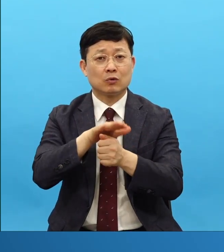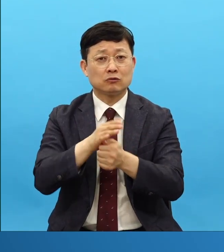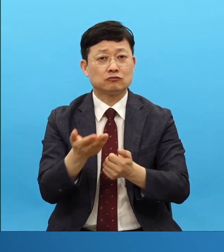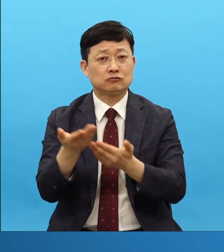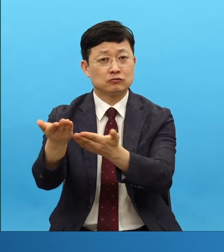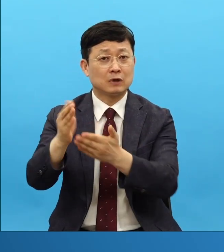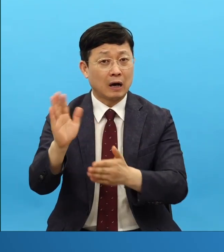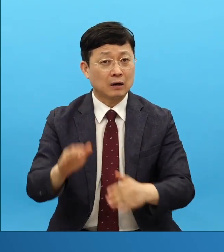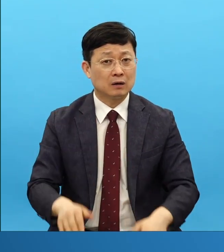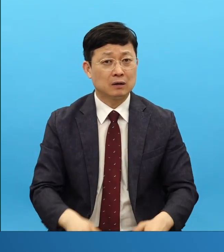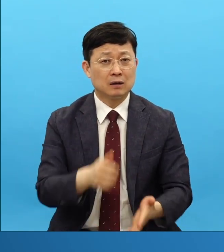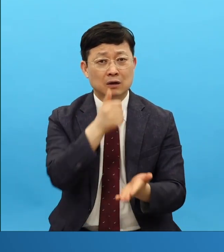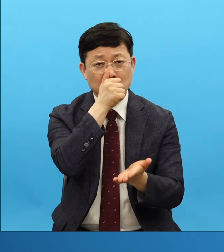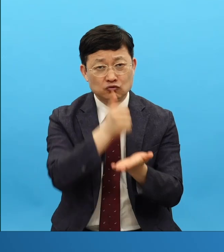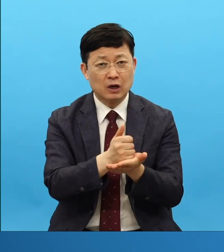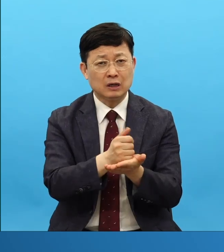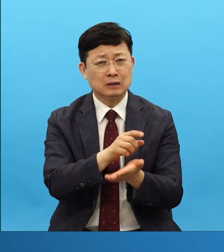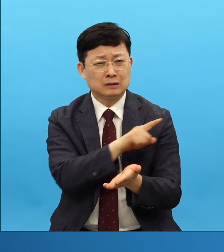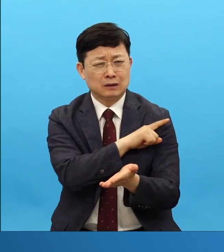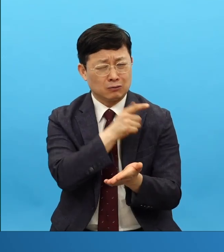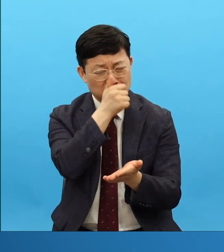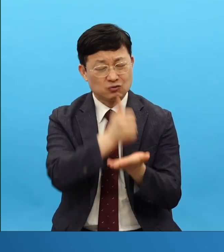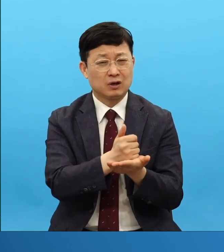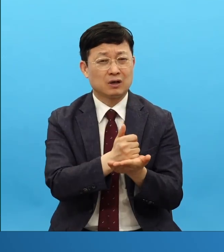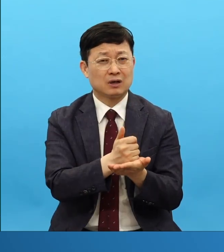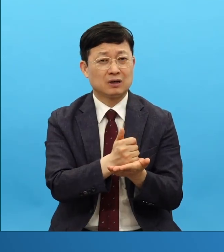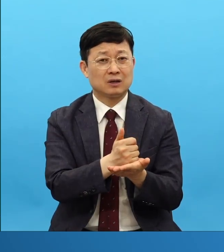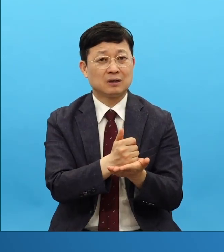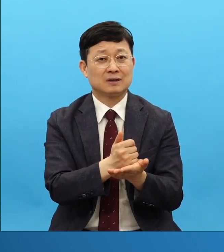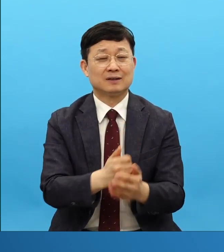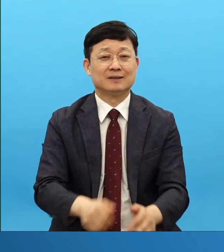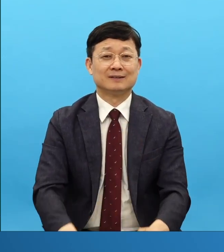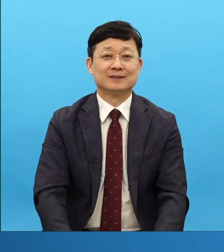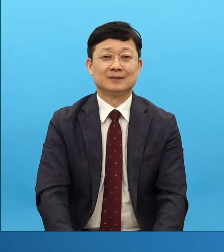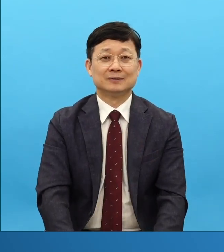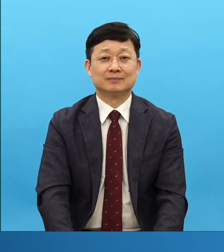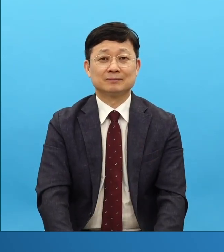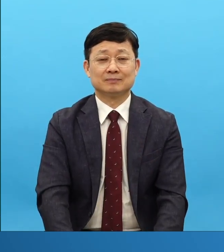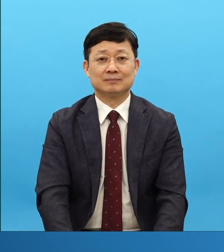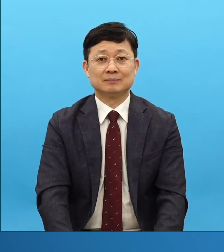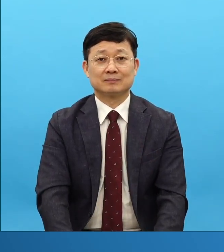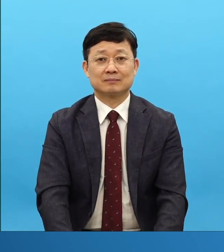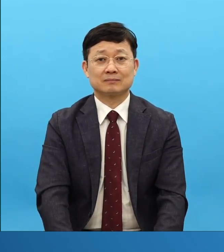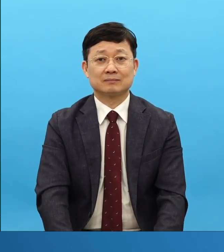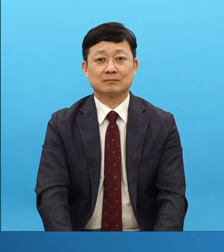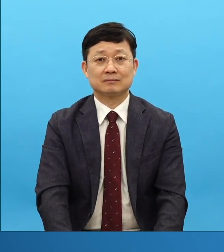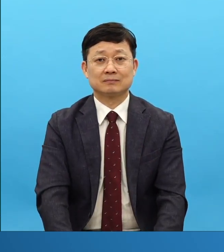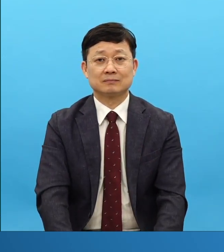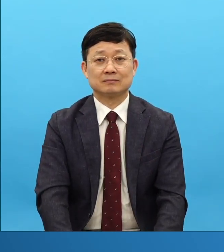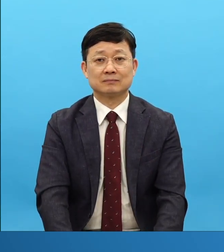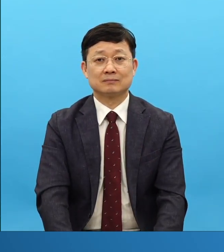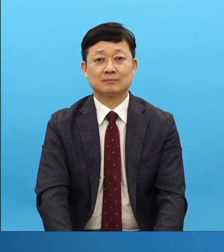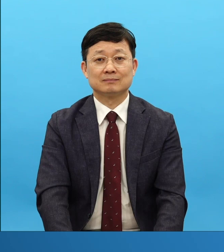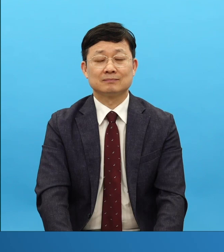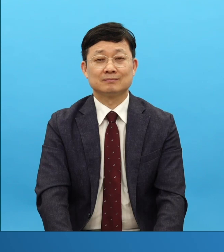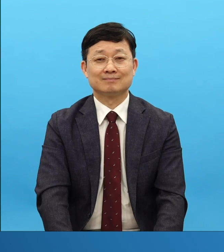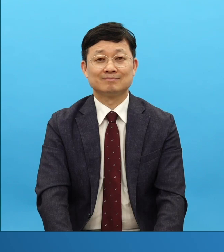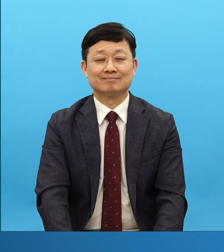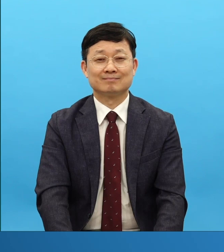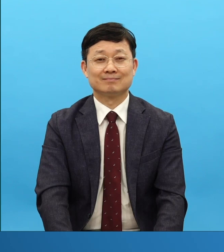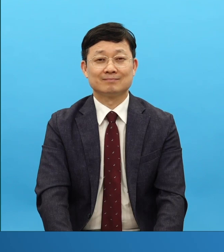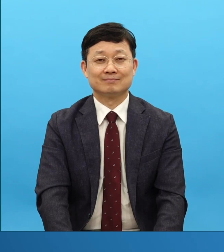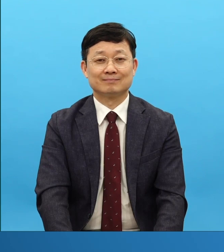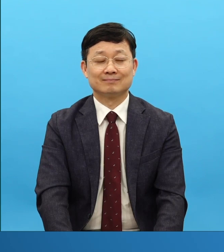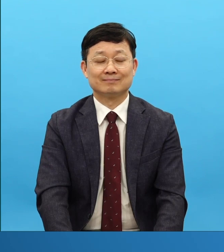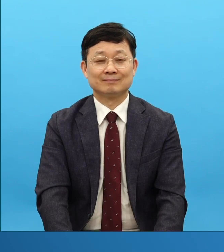이거는 범죄한 것보다 더한 범죄를 하고 있는 거예요. We're in a situation where entrusting our kids to unbelievers, they're learning the things of the world. If we don't teach them this, that is the